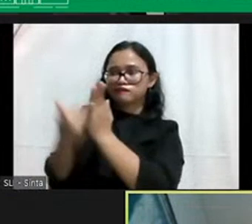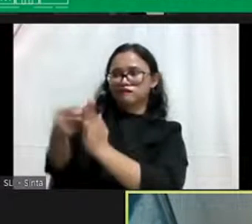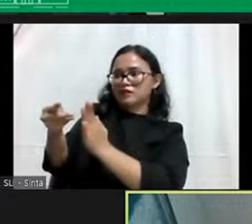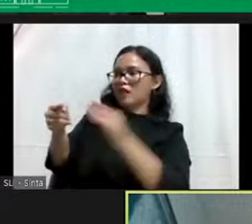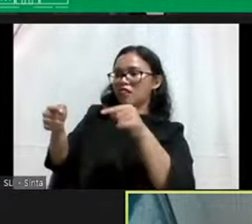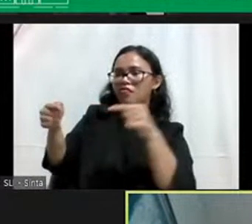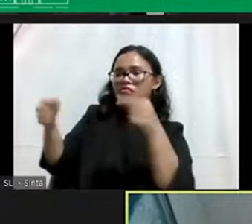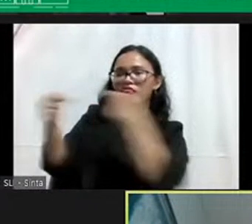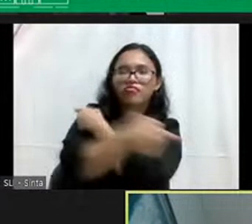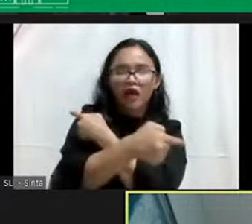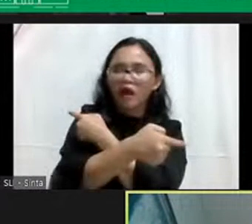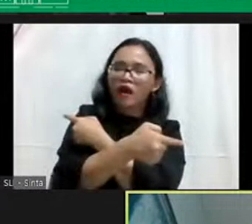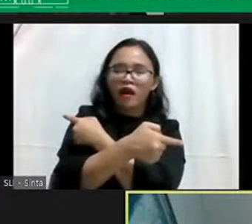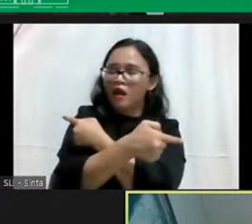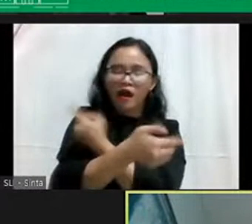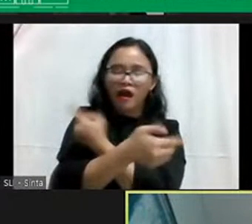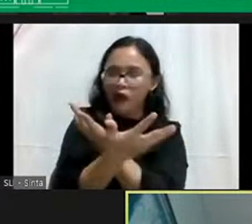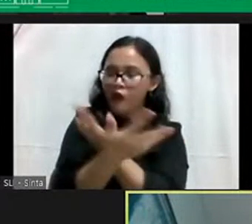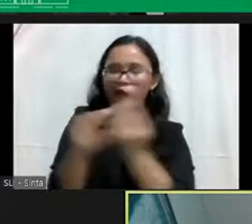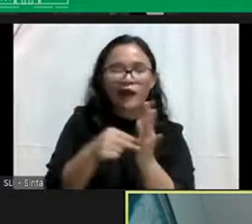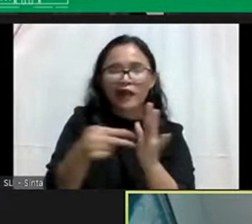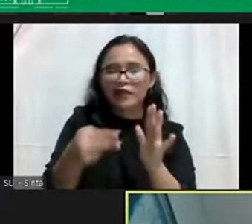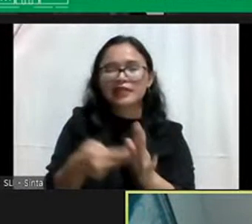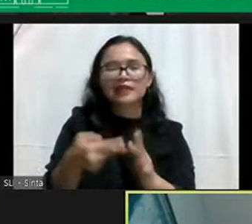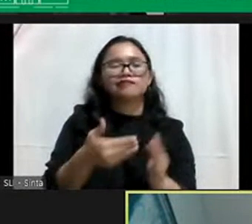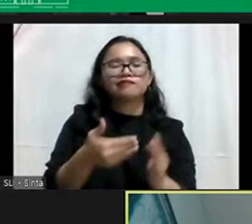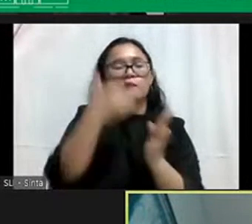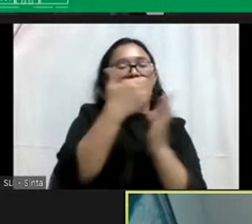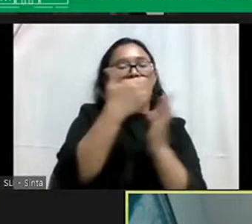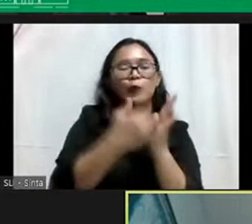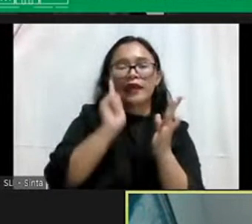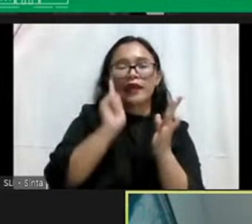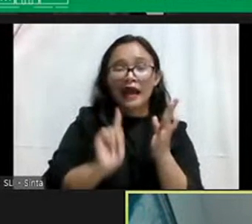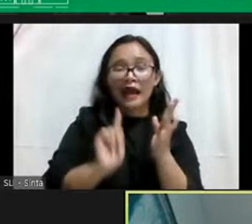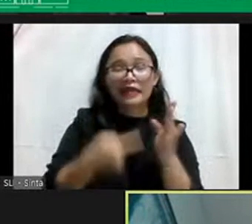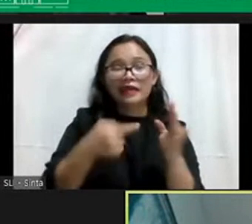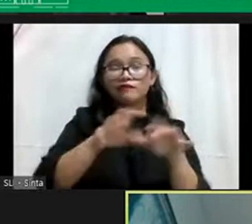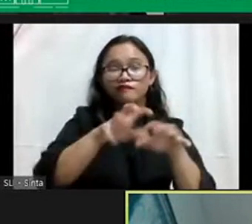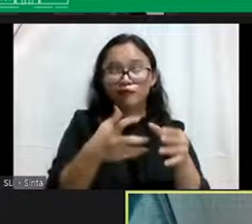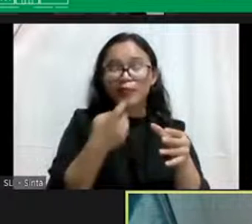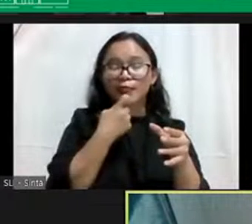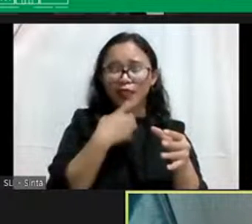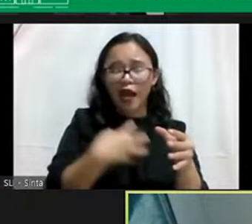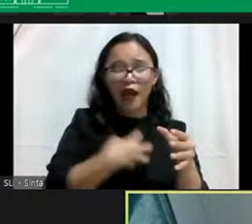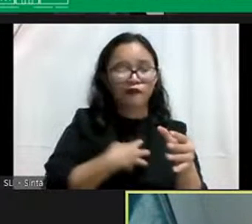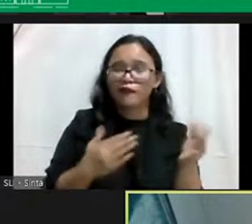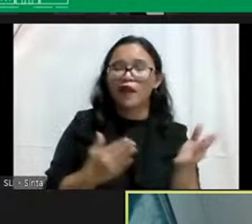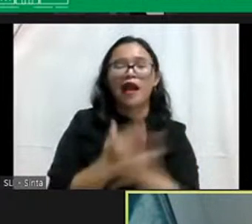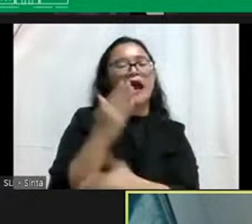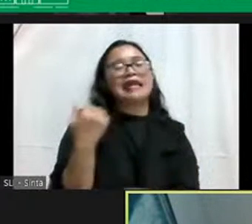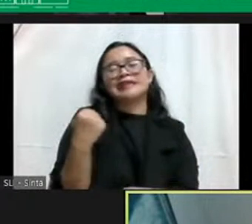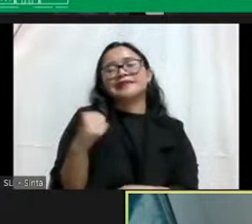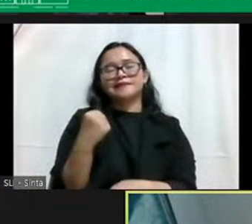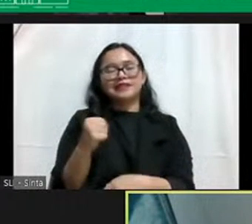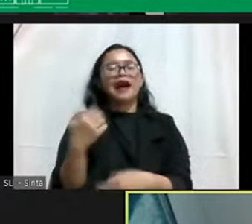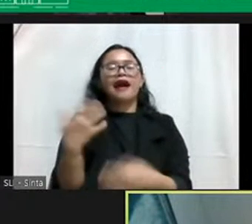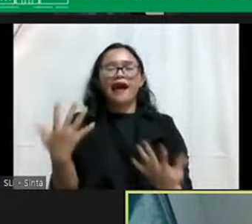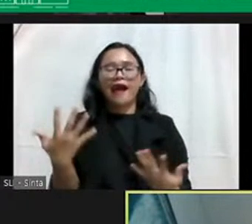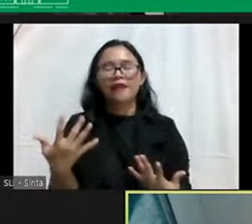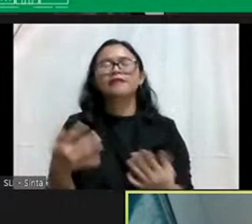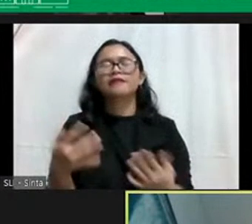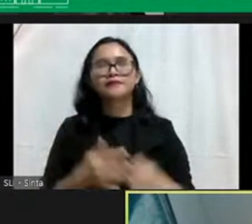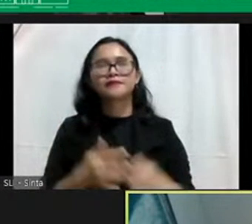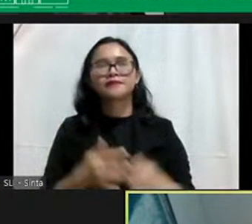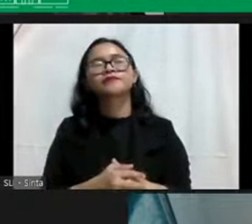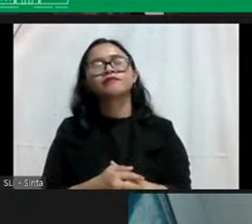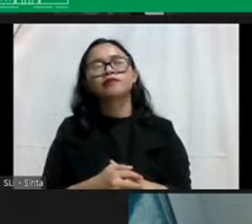tidak mungkin untuk menjalankan hal ini menjalankan penghargaan hak manusia terutama dalam konteks bisnis dan koroporasi jadi saya rasa